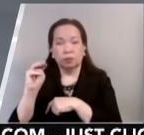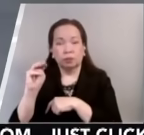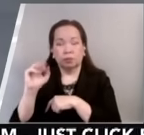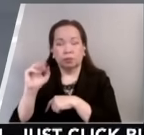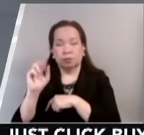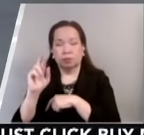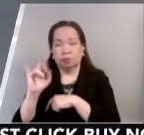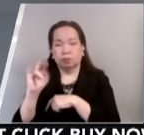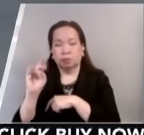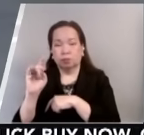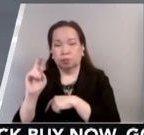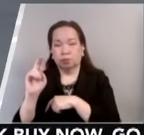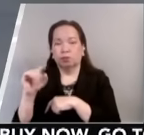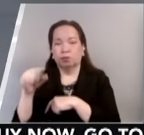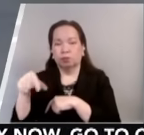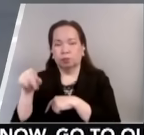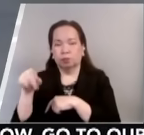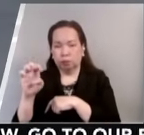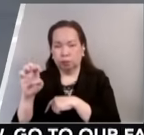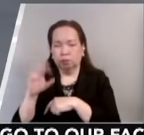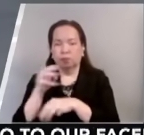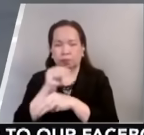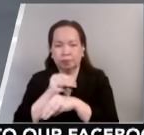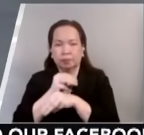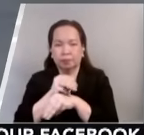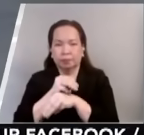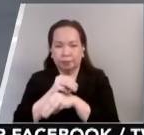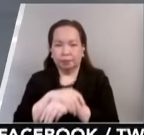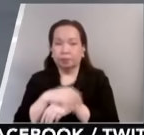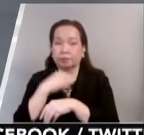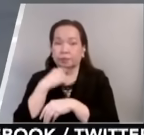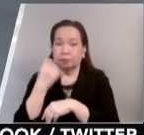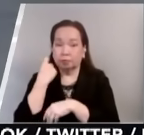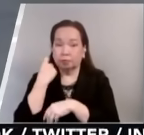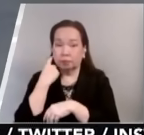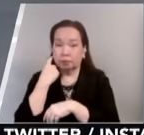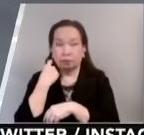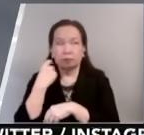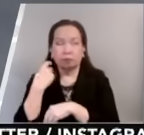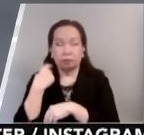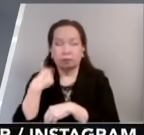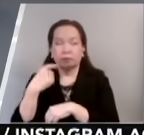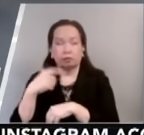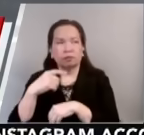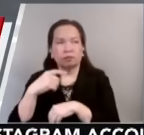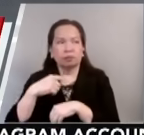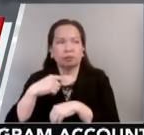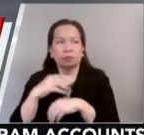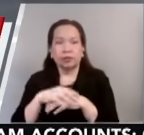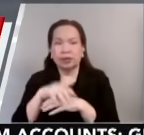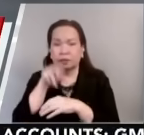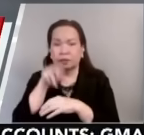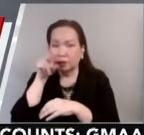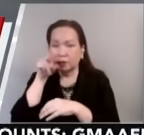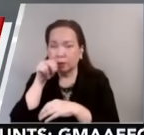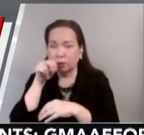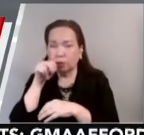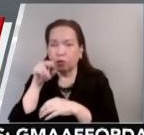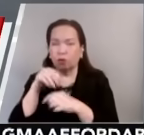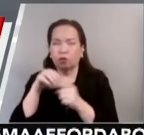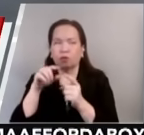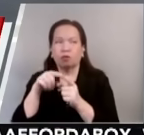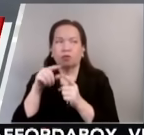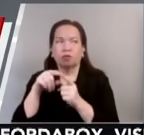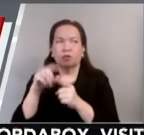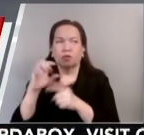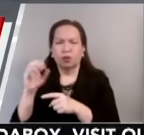Masbate alam Maris kanina doon sa scanning area ay Hinarang pati yung pato maging yung chicharon bawal pa rin daw kasing ipasok yyan dito sa